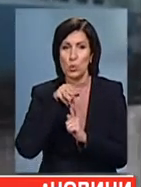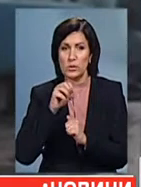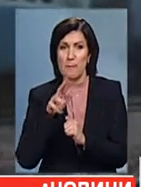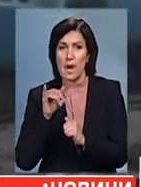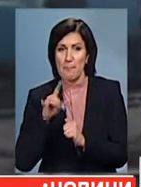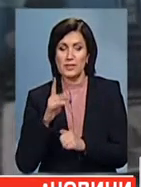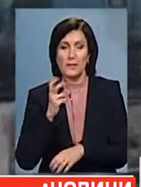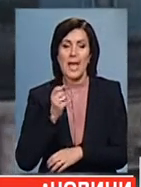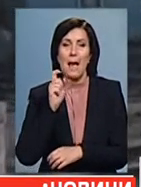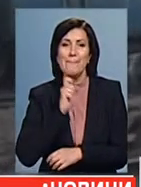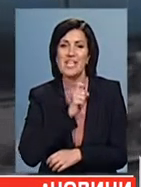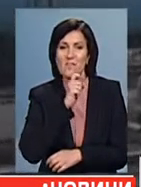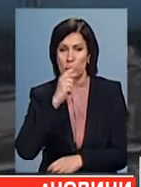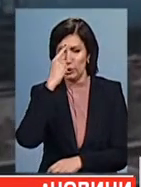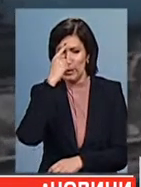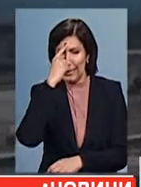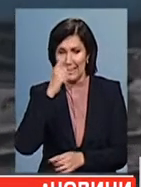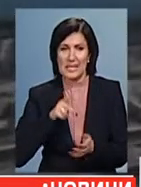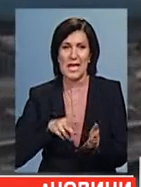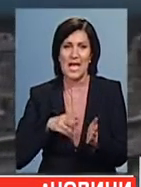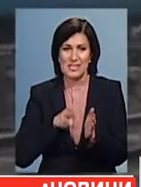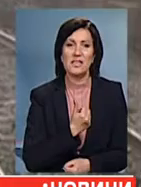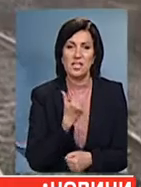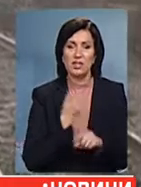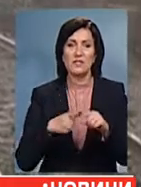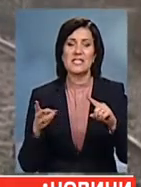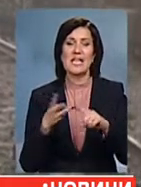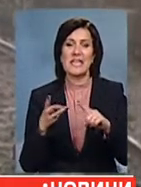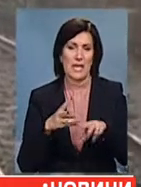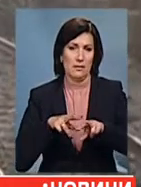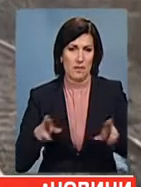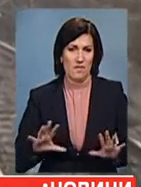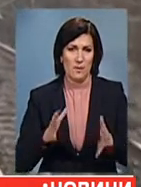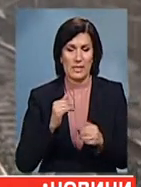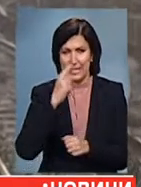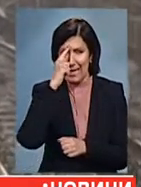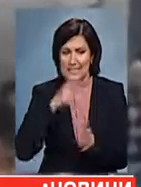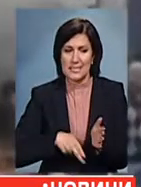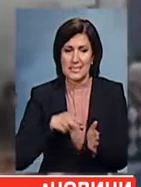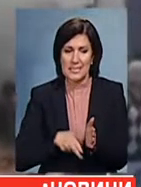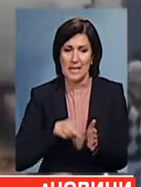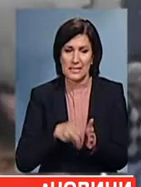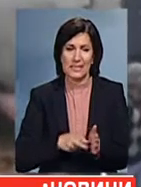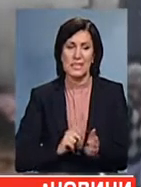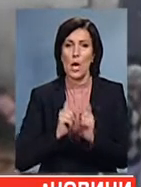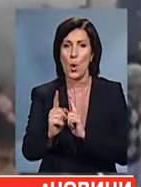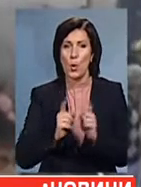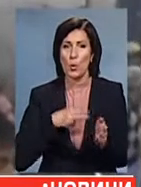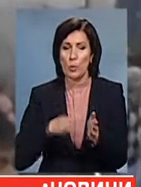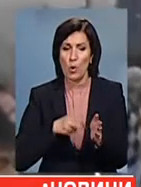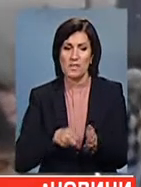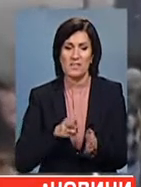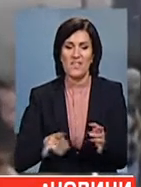Утар-Прадеш на півночі Індії з рейок зійшли 14 вагонів потягу. Деякі перекинулися. Два вагони впали з мосту у вузький